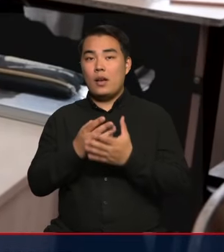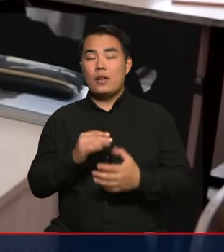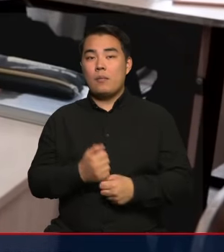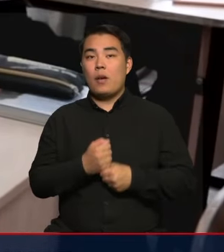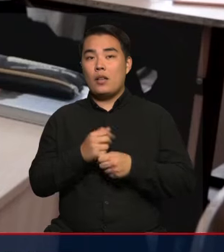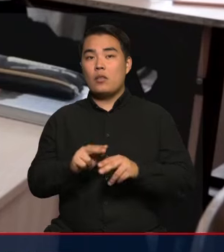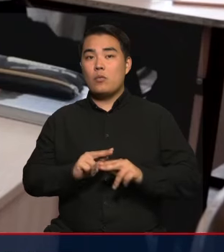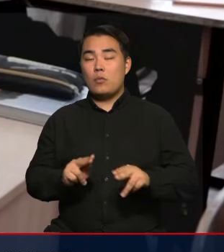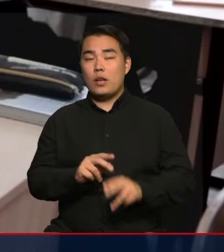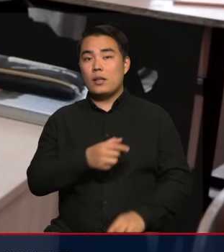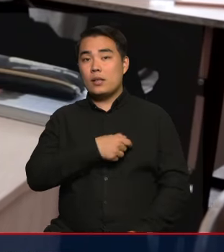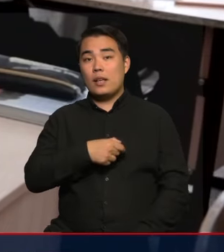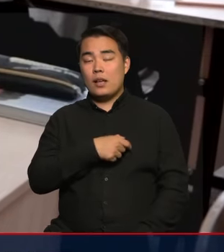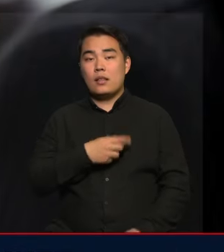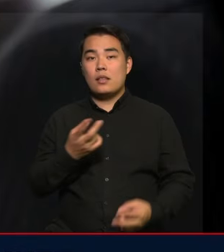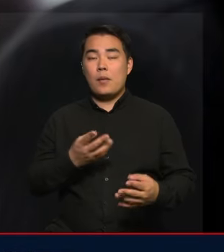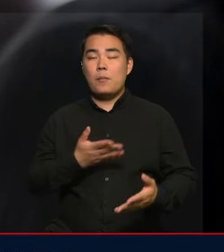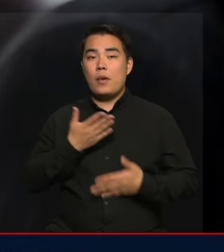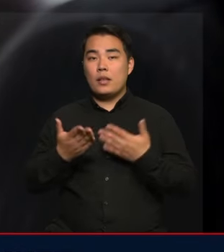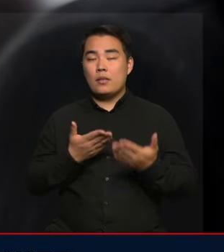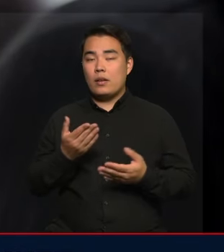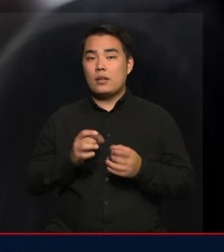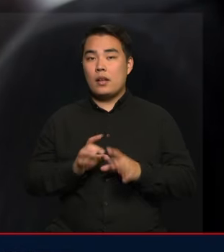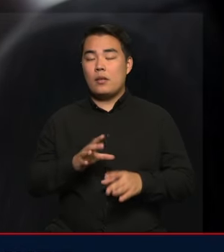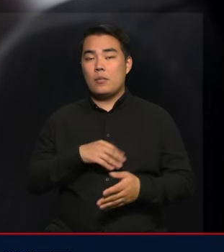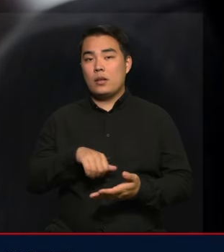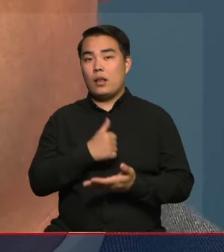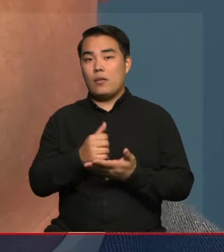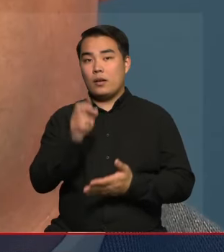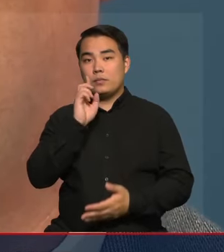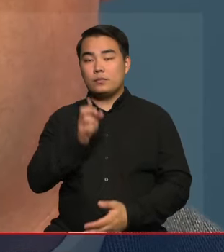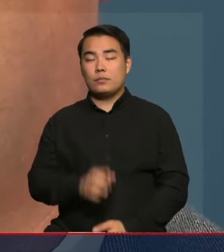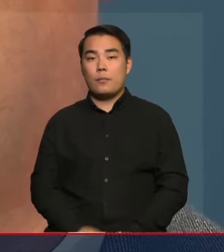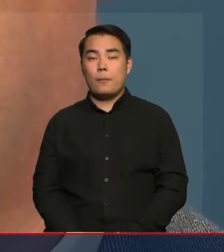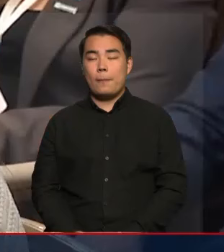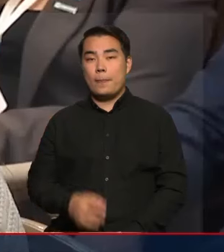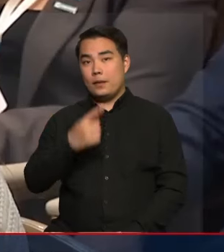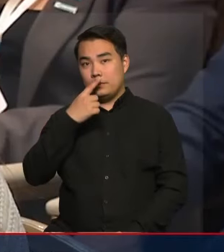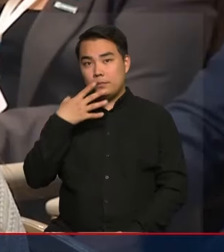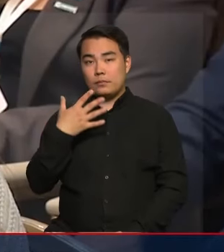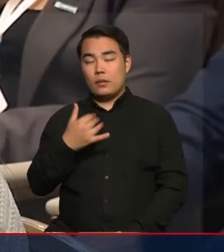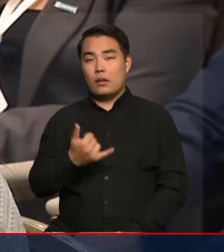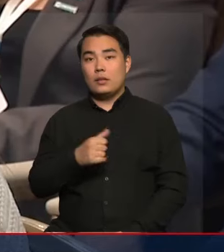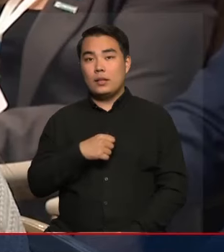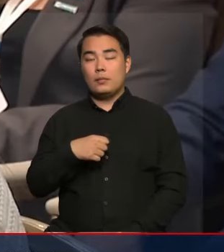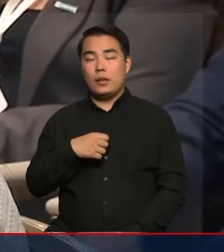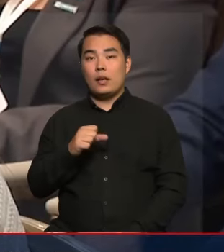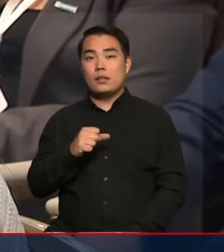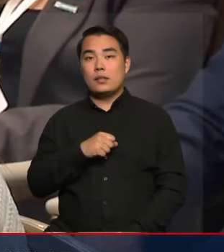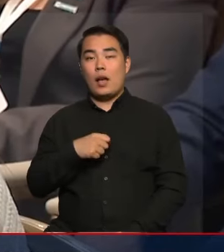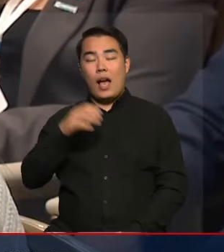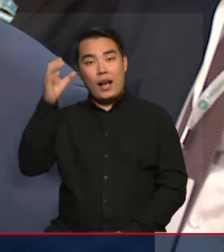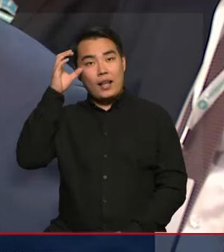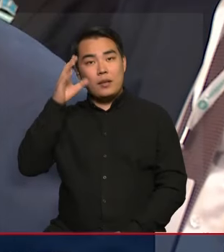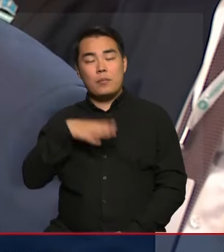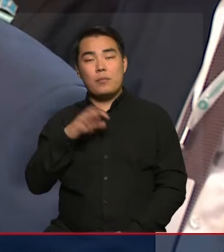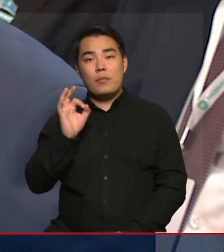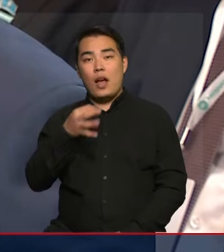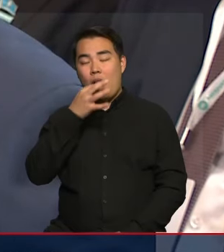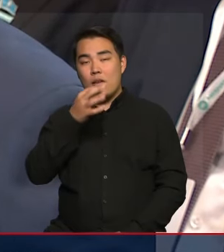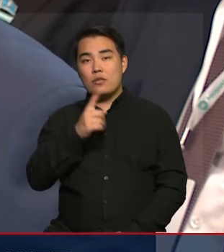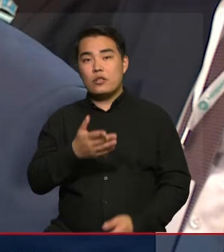ұстаздарын ынталандыру керек деді мемлекет басшысы. Недавно академик Асқар Жумаділдаев очень правильно